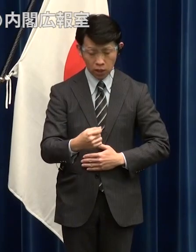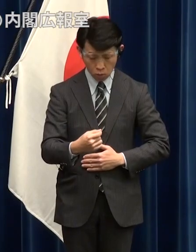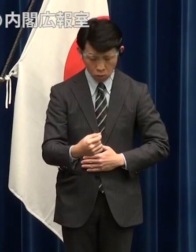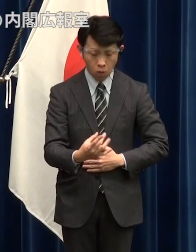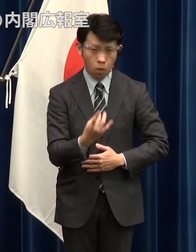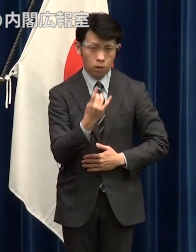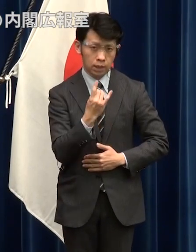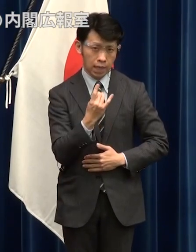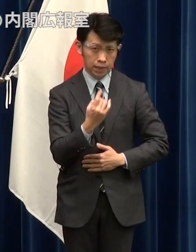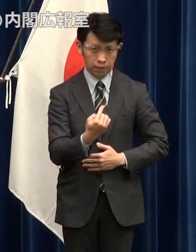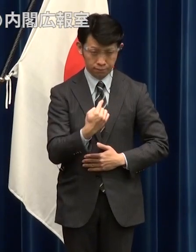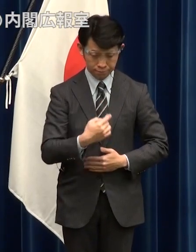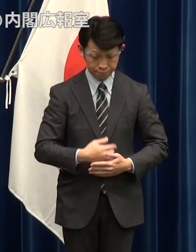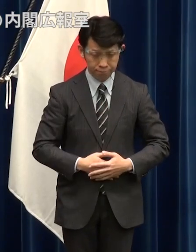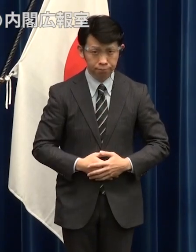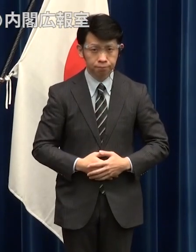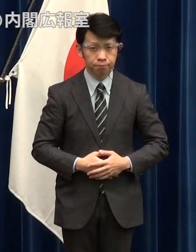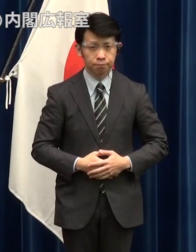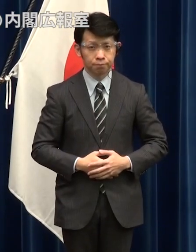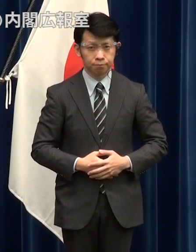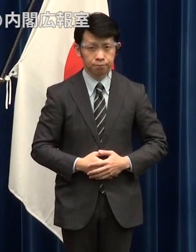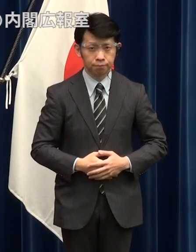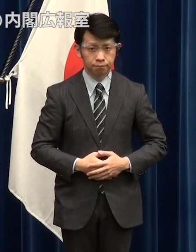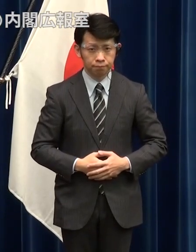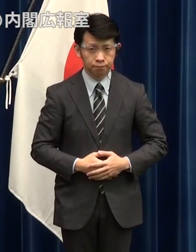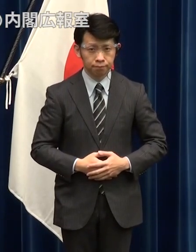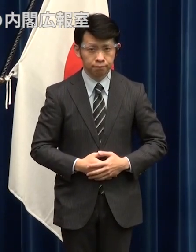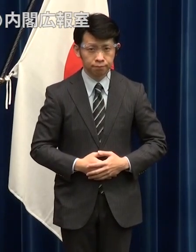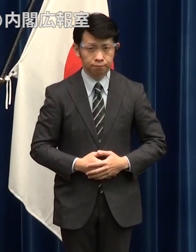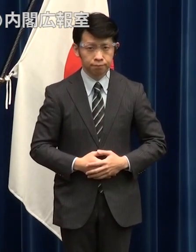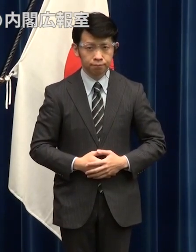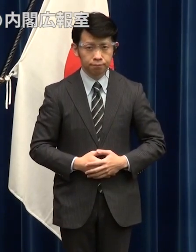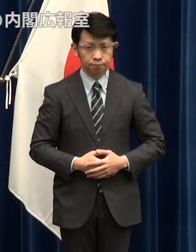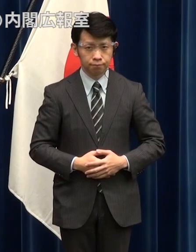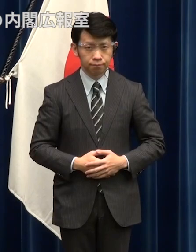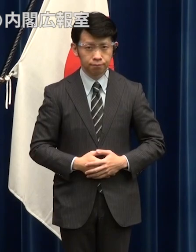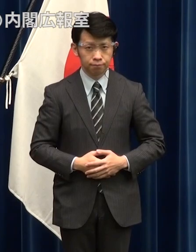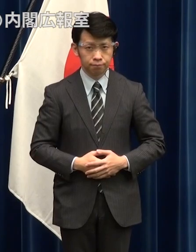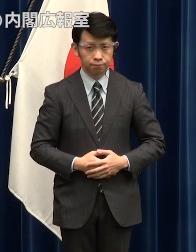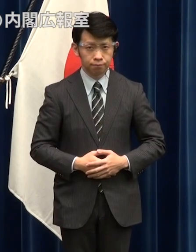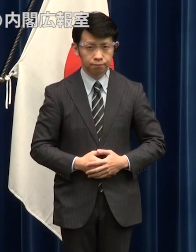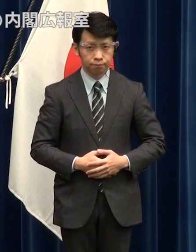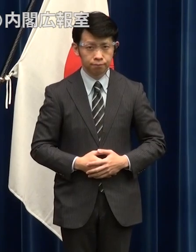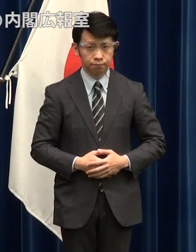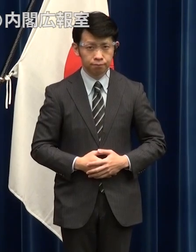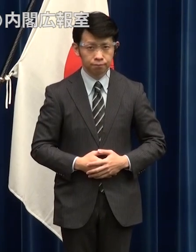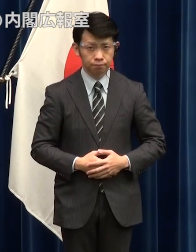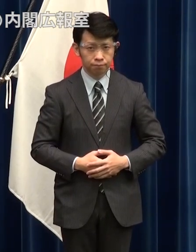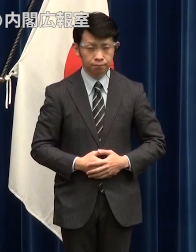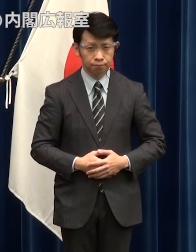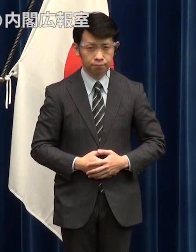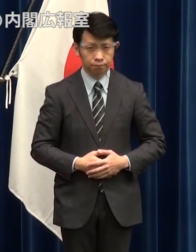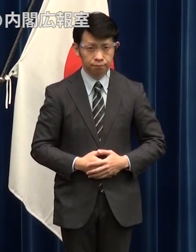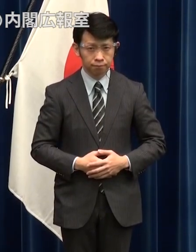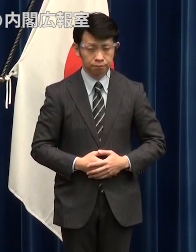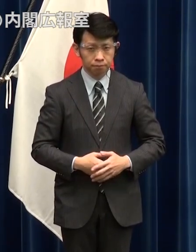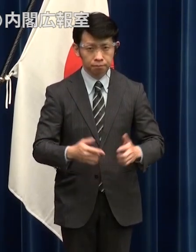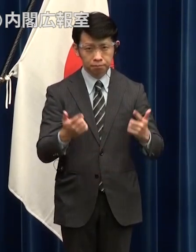いと思っています。以上です。 それでは、毎日新聞高橋さん。